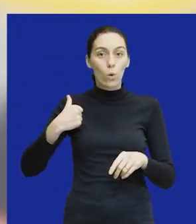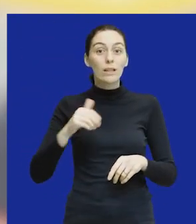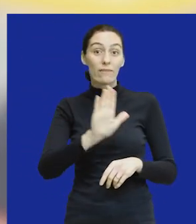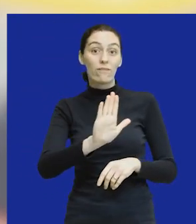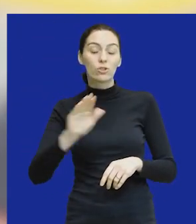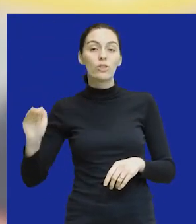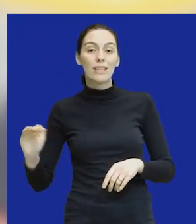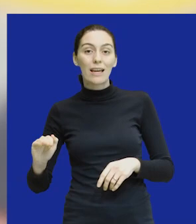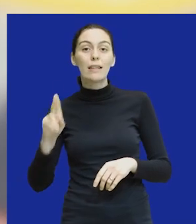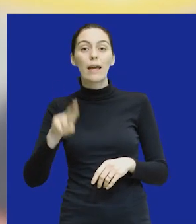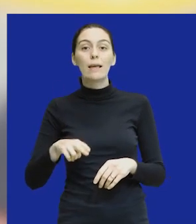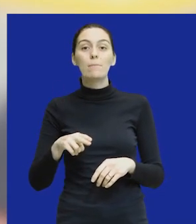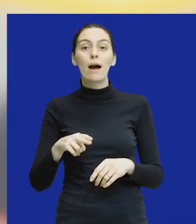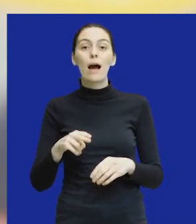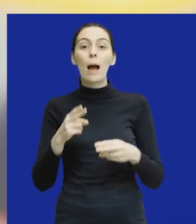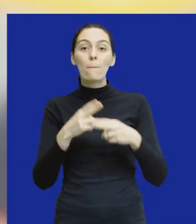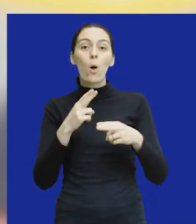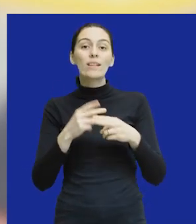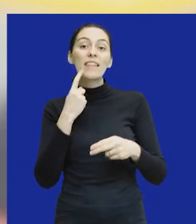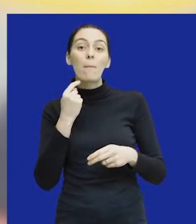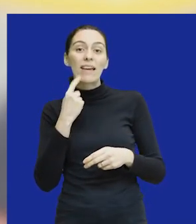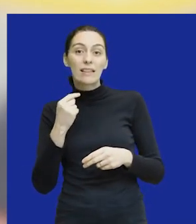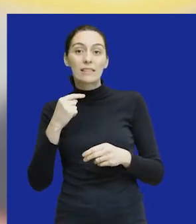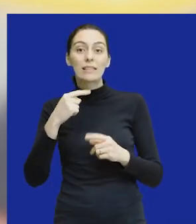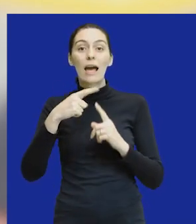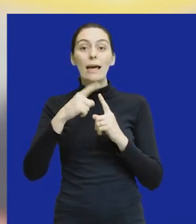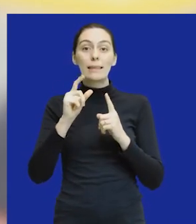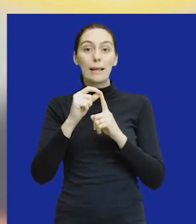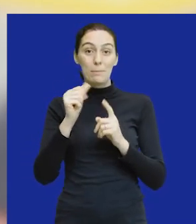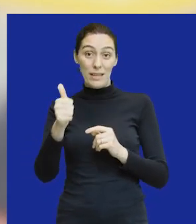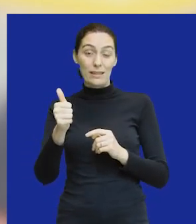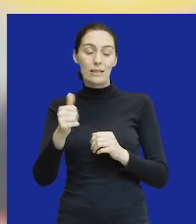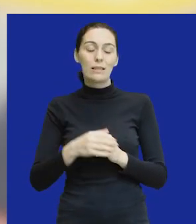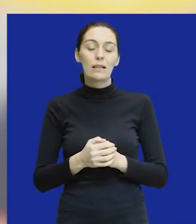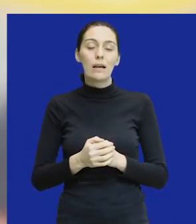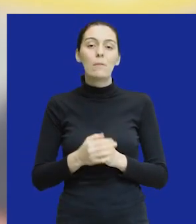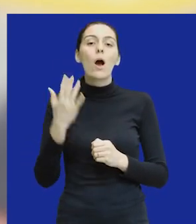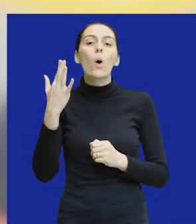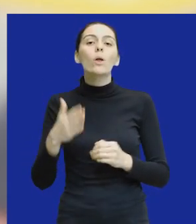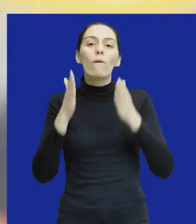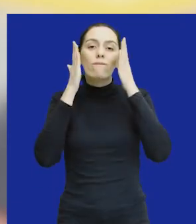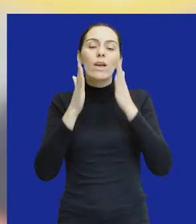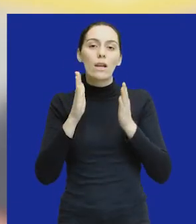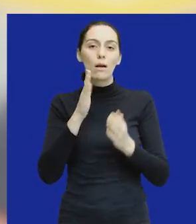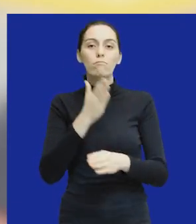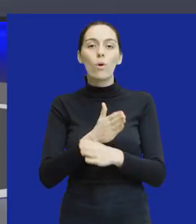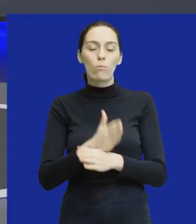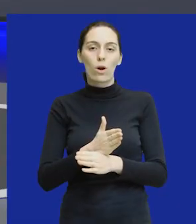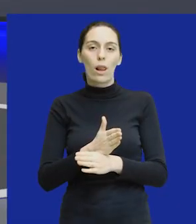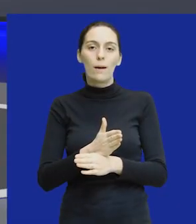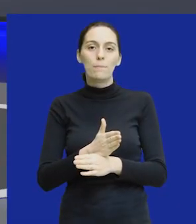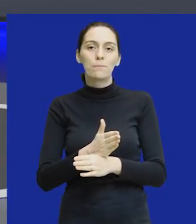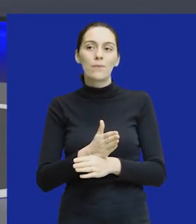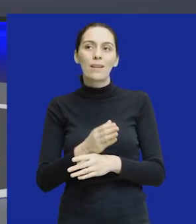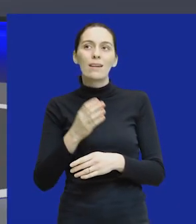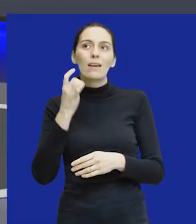da vaše dijete boluje od dijabetisa tipa 1, koliko je vjera vama tu pomogla? I